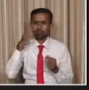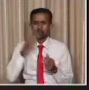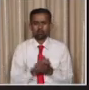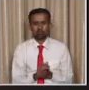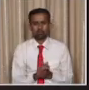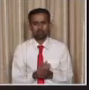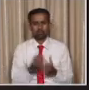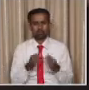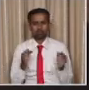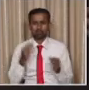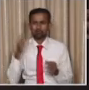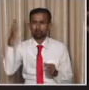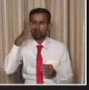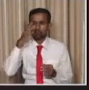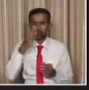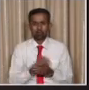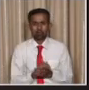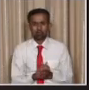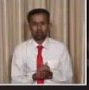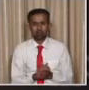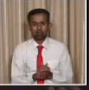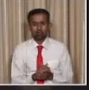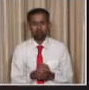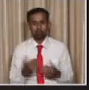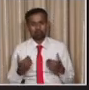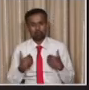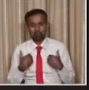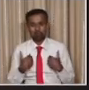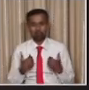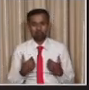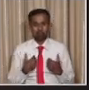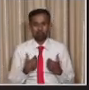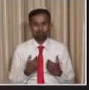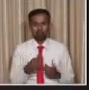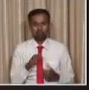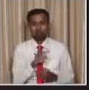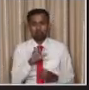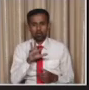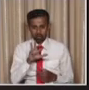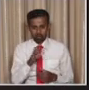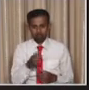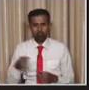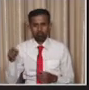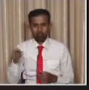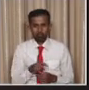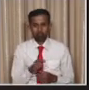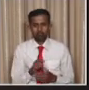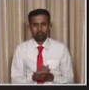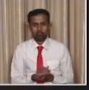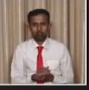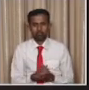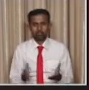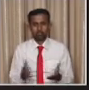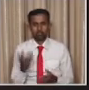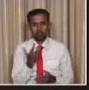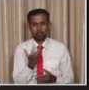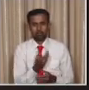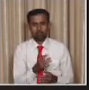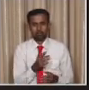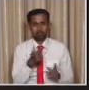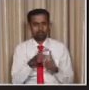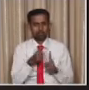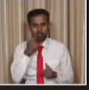මේ නිකම් පායන ඉරේලියෙන් ඔට්ටු වෙලා වද වෙලා අපි රුපියල් 49කට විදුලිය ගන්න. එහෙනම් ඊට වැඩිය හොඳයි නේද? ගල්ලංගුරු ටික